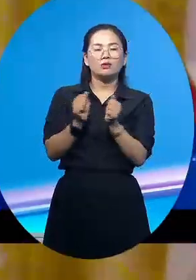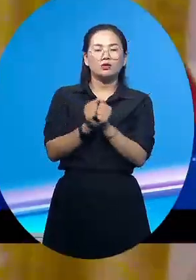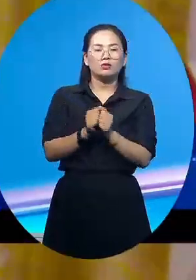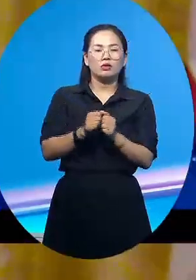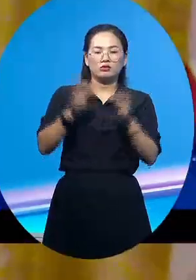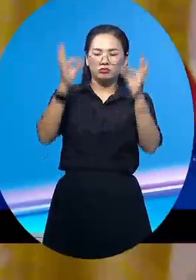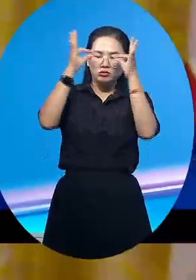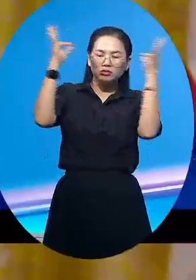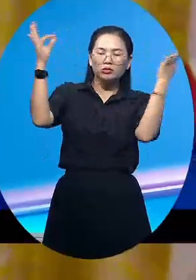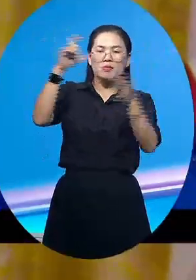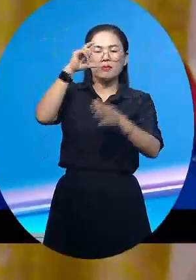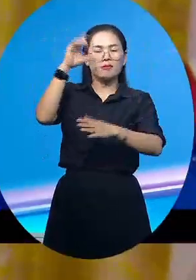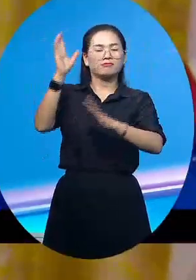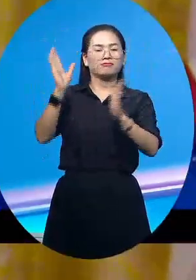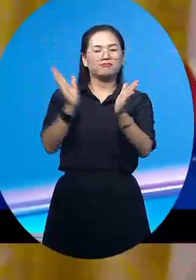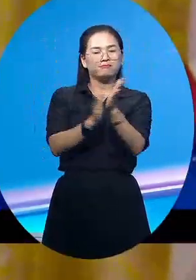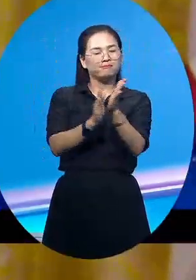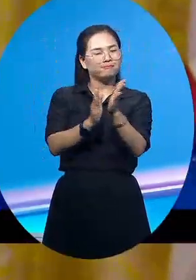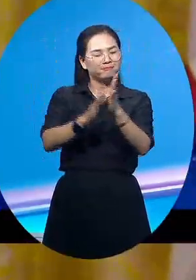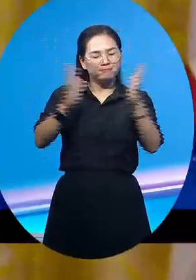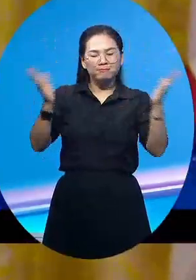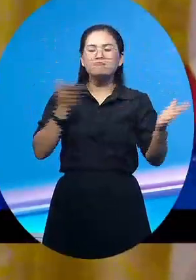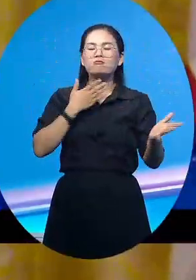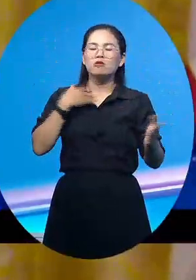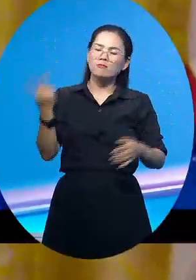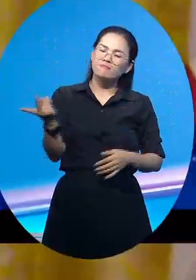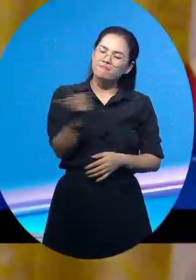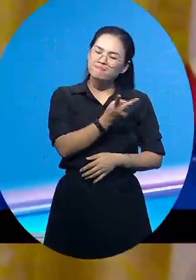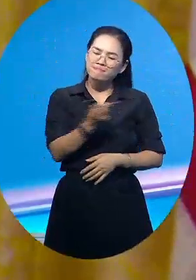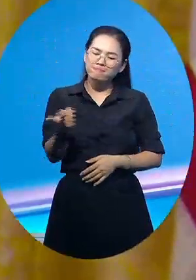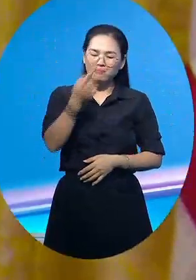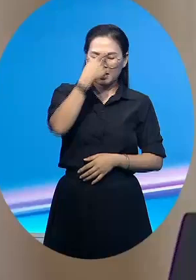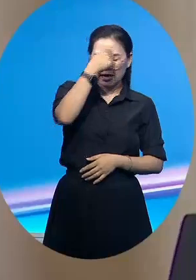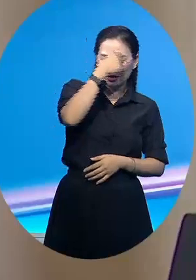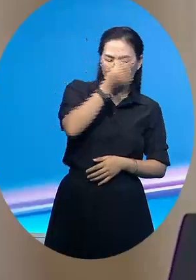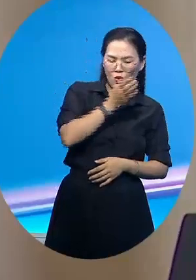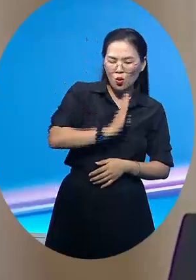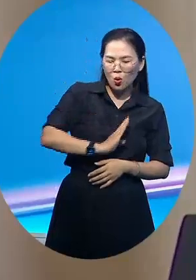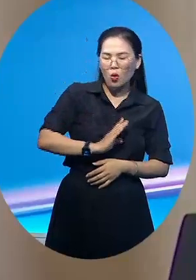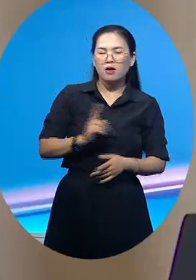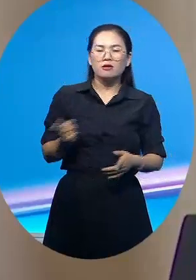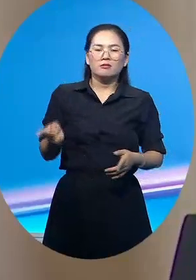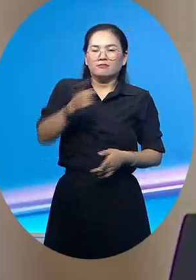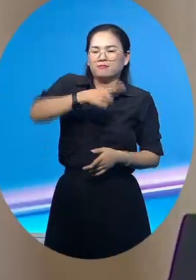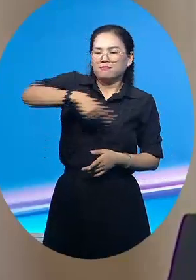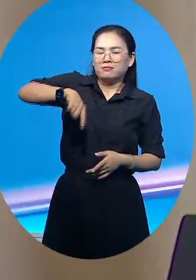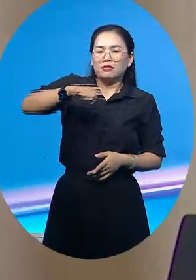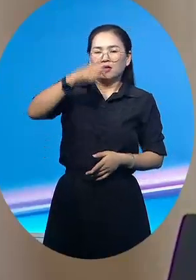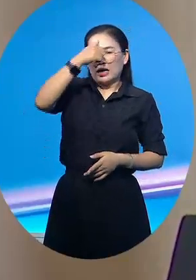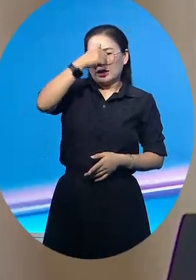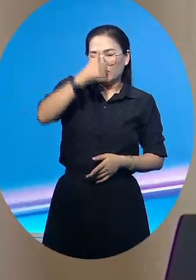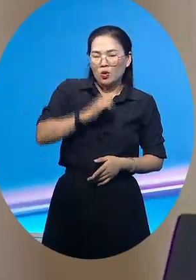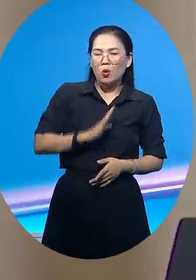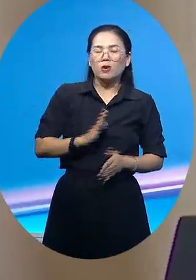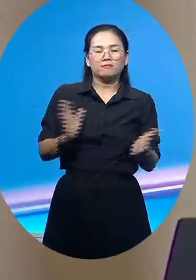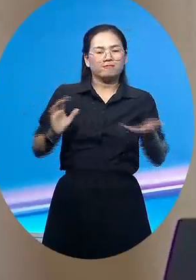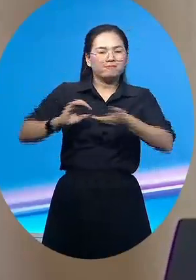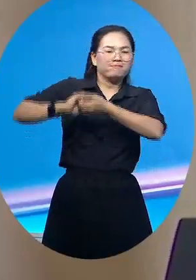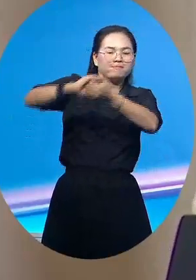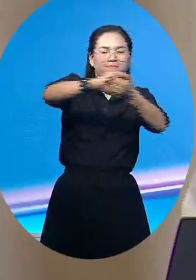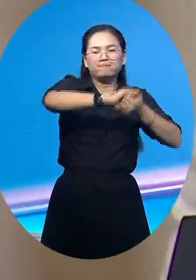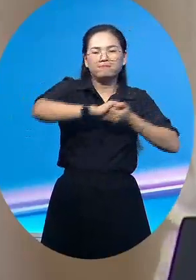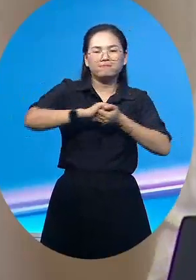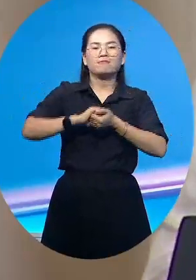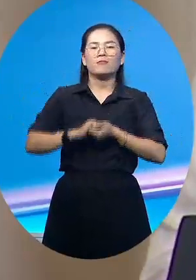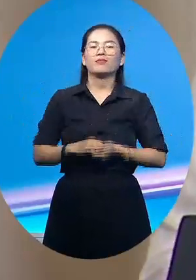biden đã ca ngợi về một kỷ nguyên mới trong mối quan hệ hai nước về phần mình thủ tướng body nhấn mạnh về một chương mới trong quan hệ đối tác chiến